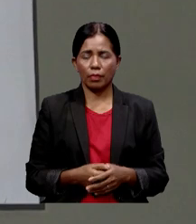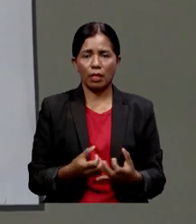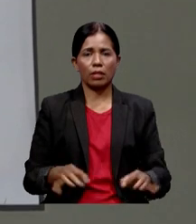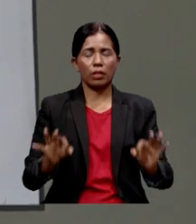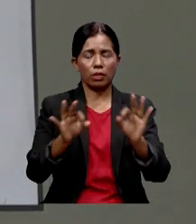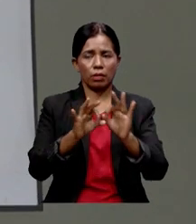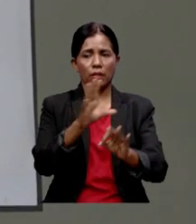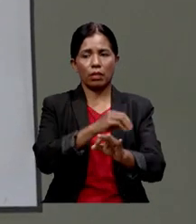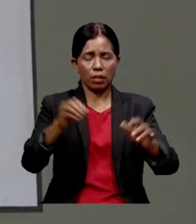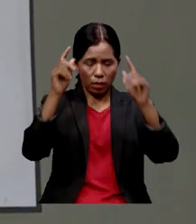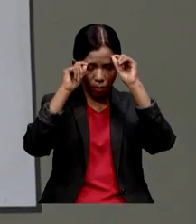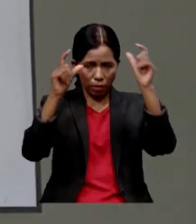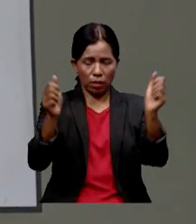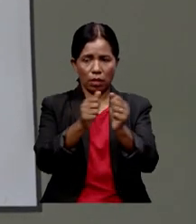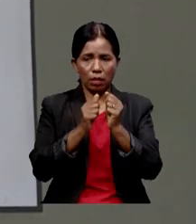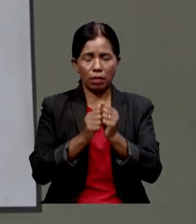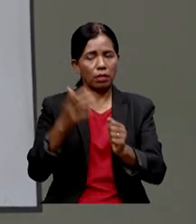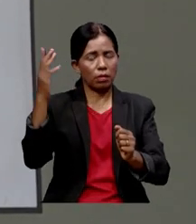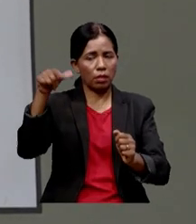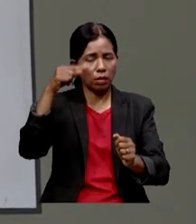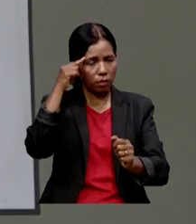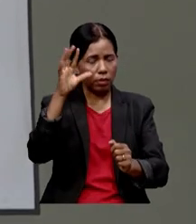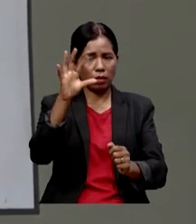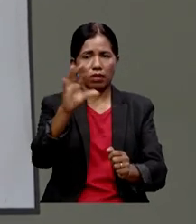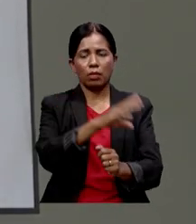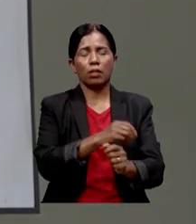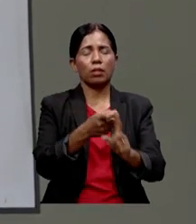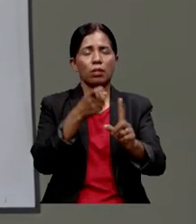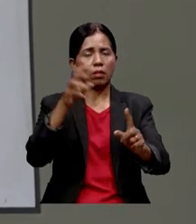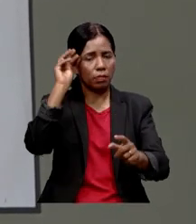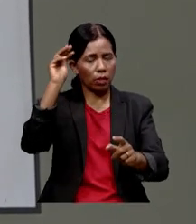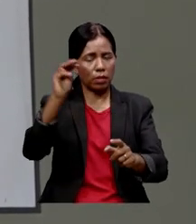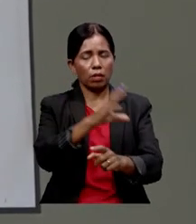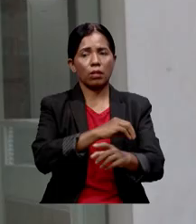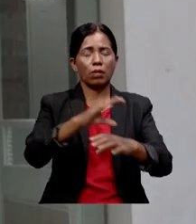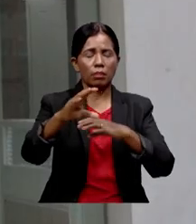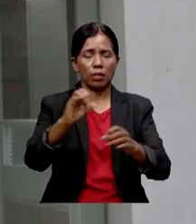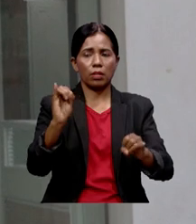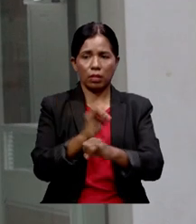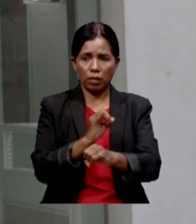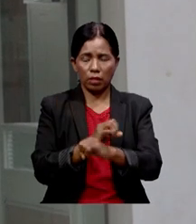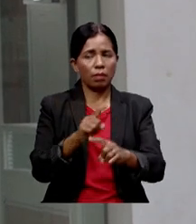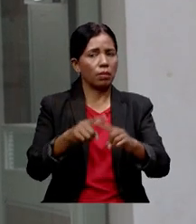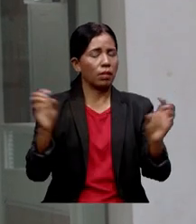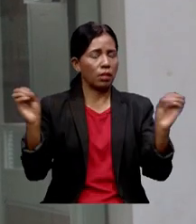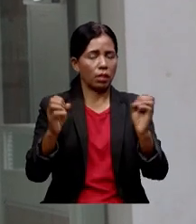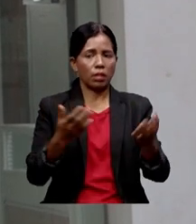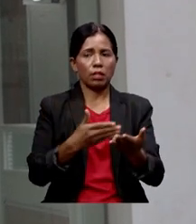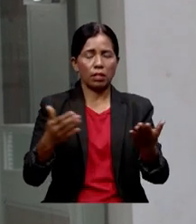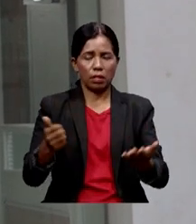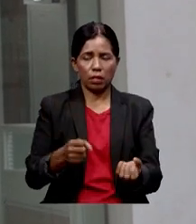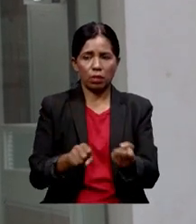Institutul Calitate Timor-Leste hamosu i a guvernul da walu lihusi Ministerul Comerțiu no Industrie mai bela i a facilitate